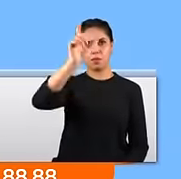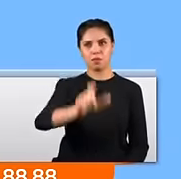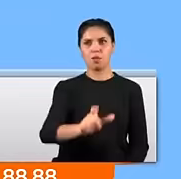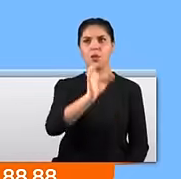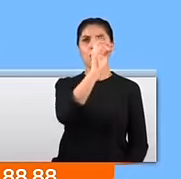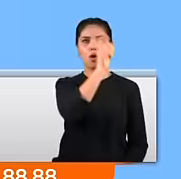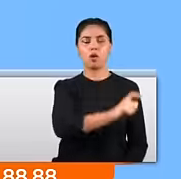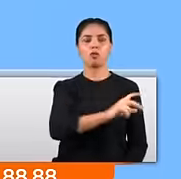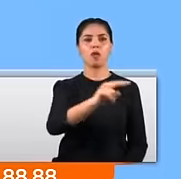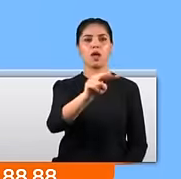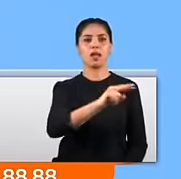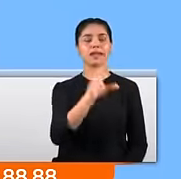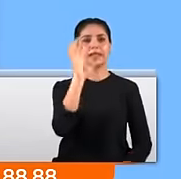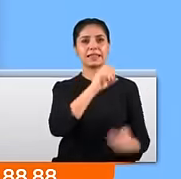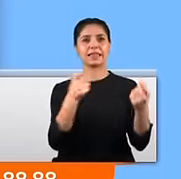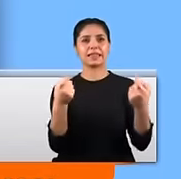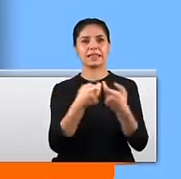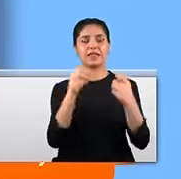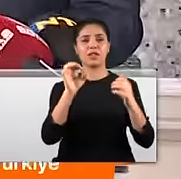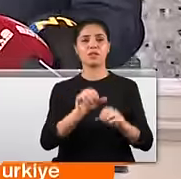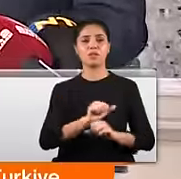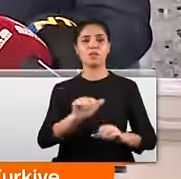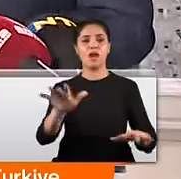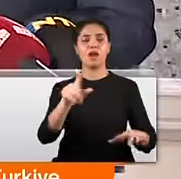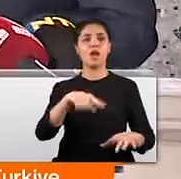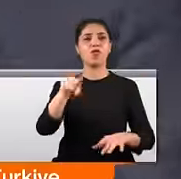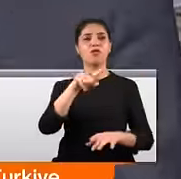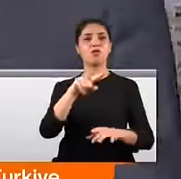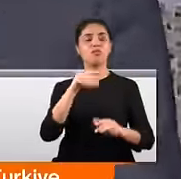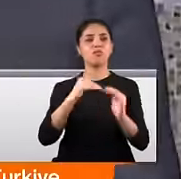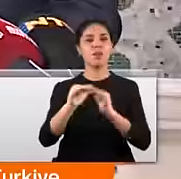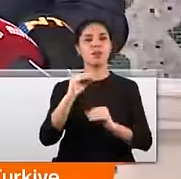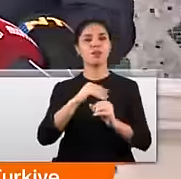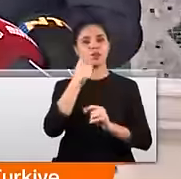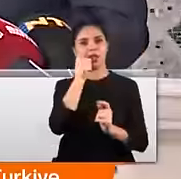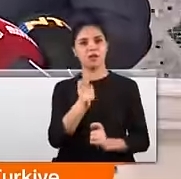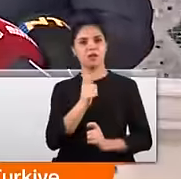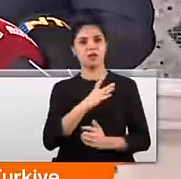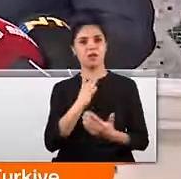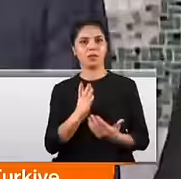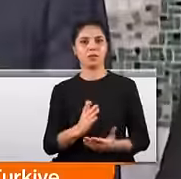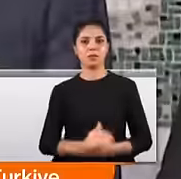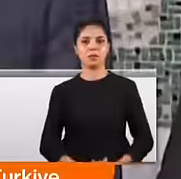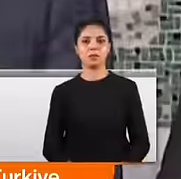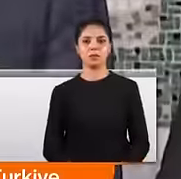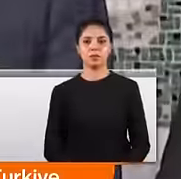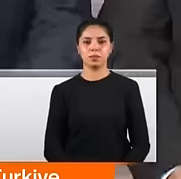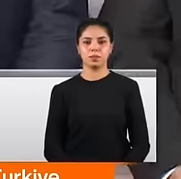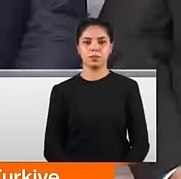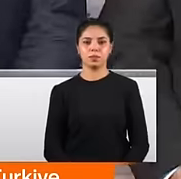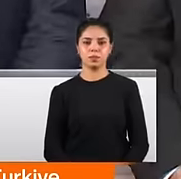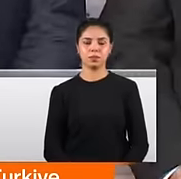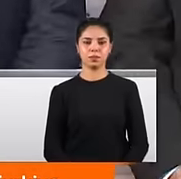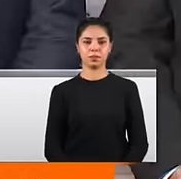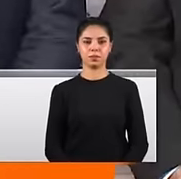arasındaki gizli savaş sonunda paylaşımlarına da yansıdı. Sayın Genel Başkanım, sizi burada ağırlamaktan çok mutluyuz. Ekrem Başkan'ın